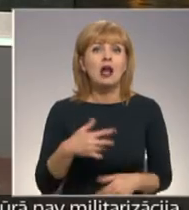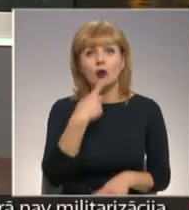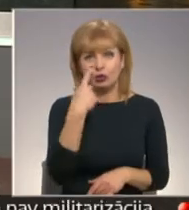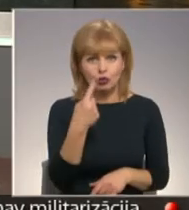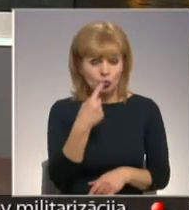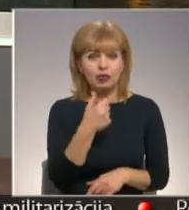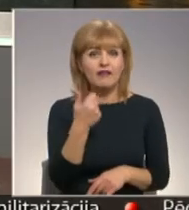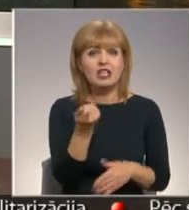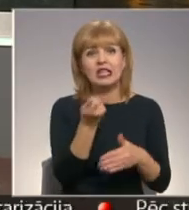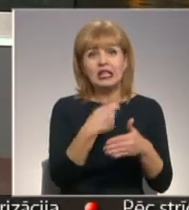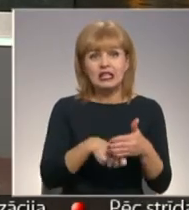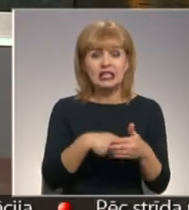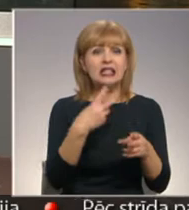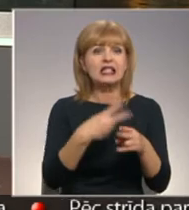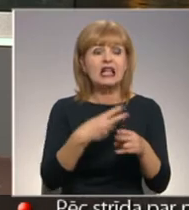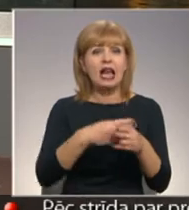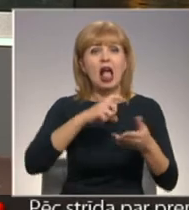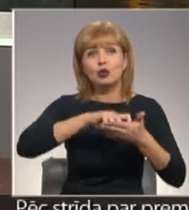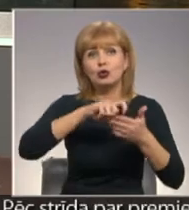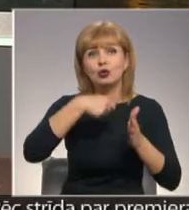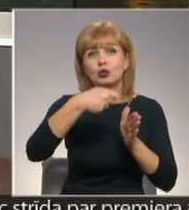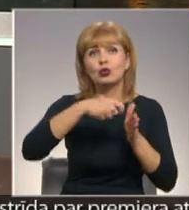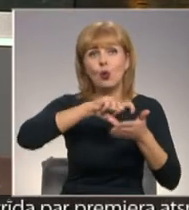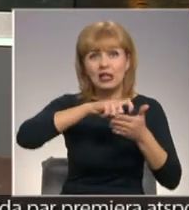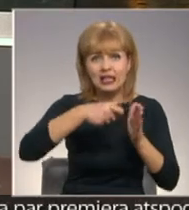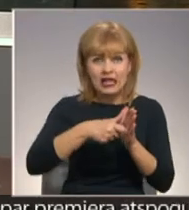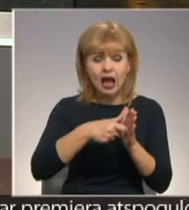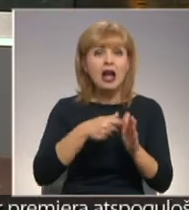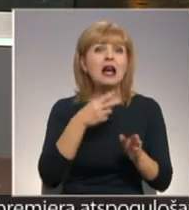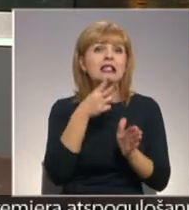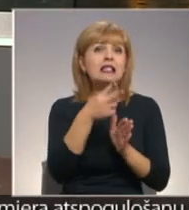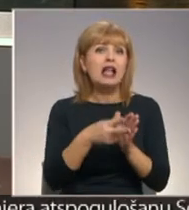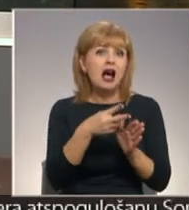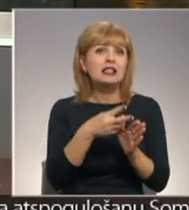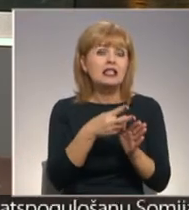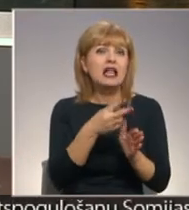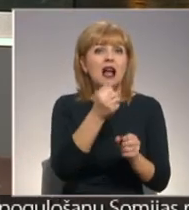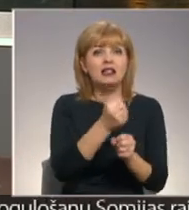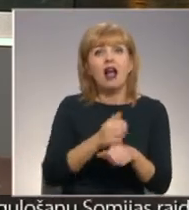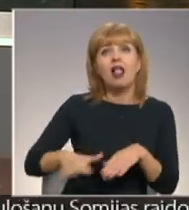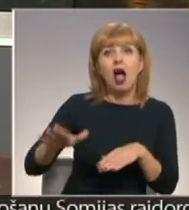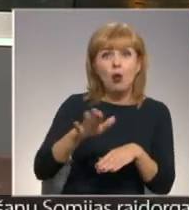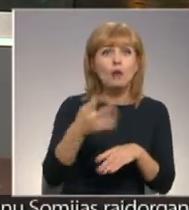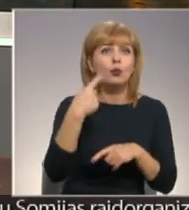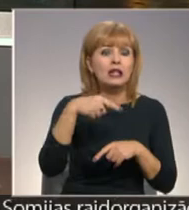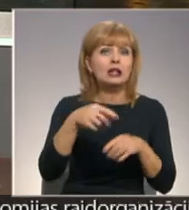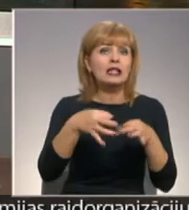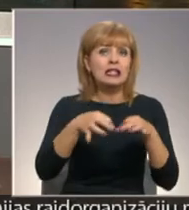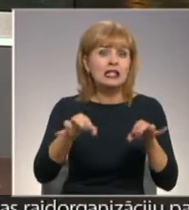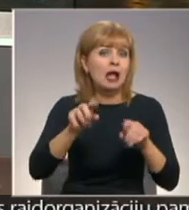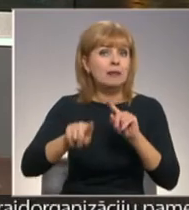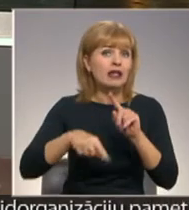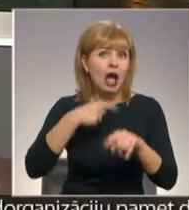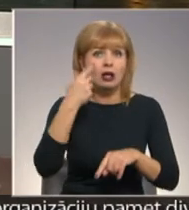Jau stundu viņi ir ieslēgti stikla studijā stācijas laukumā un no turienes tiks izlaisti vien nākamā trešdien. Ar labi padarīta